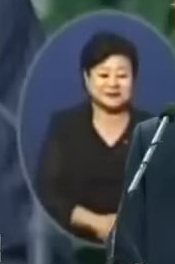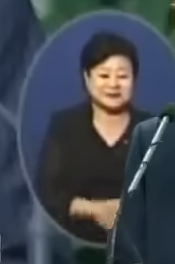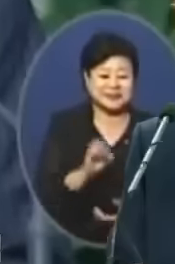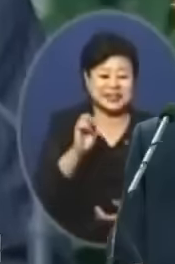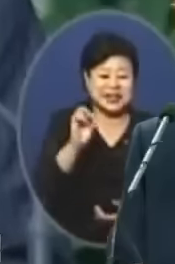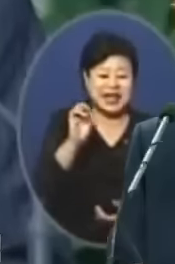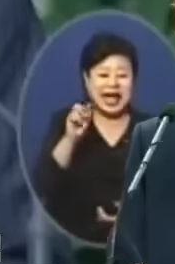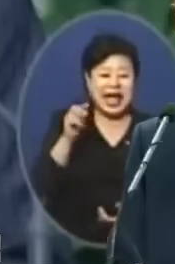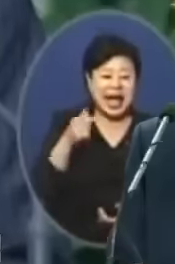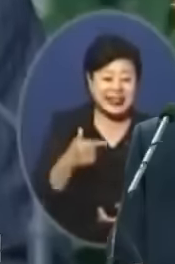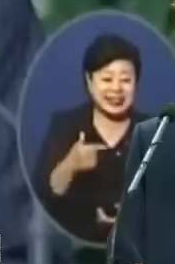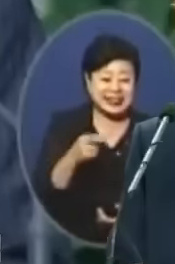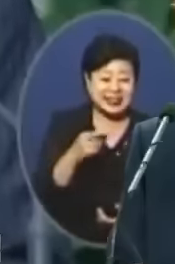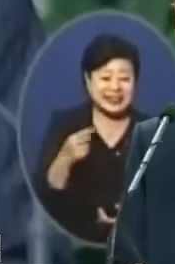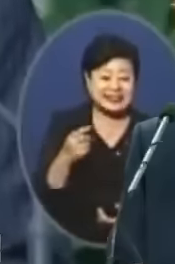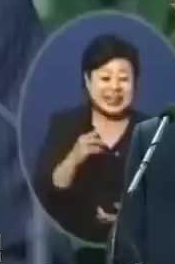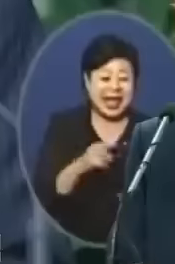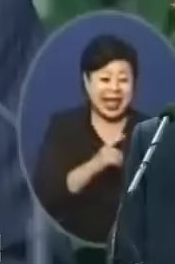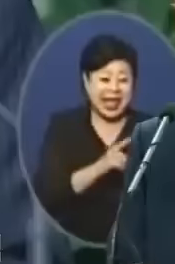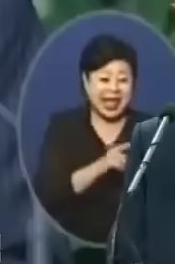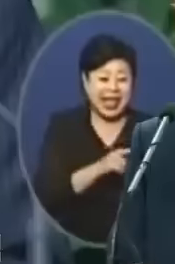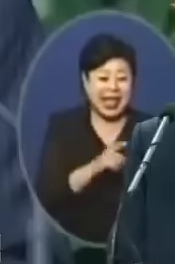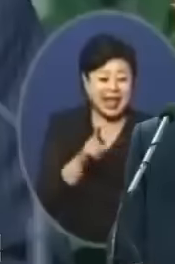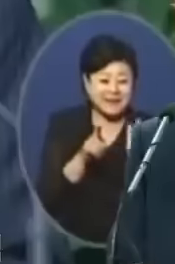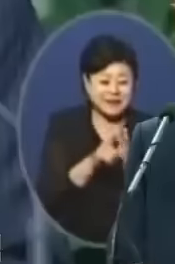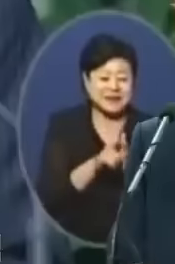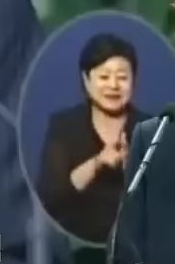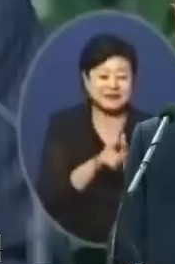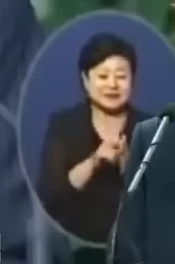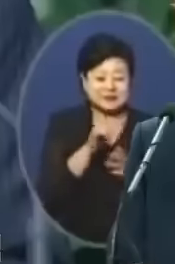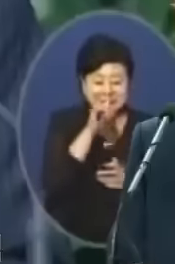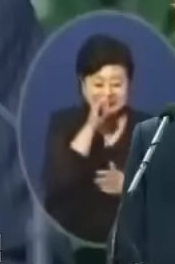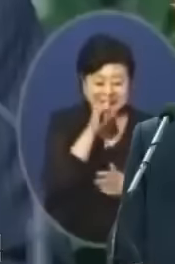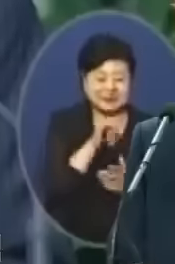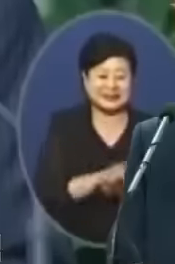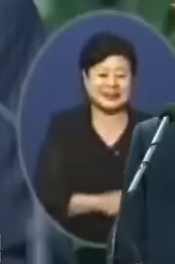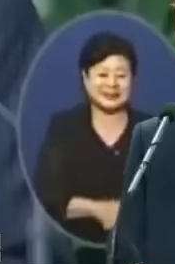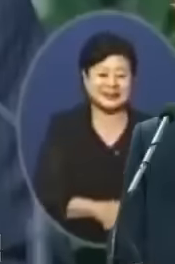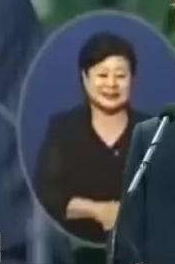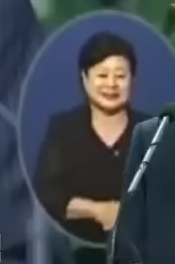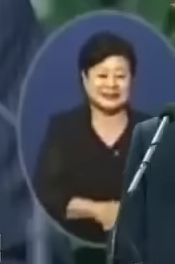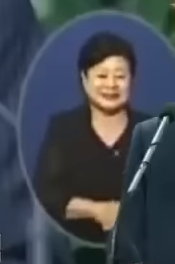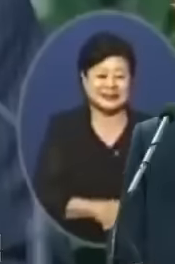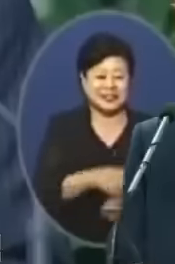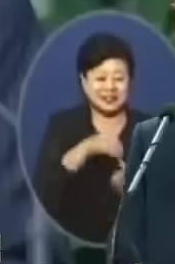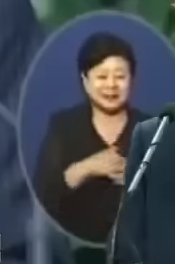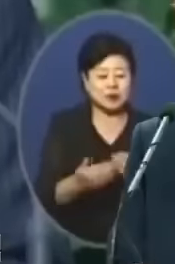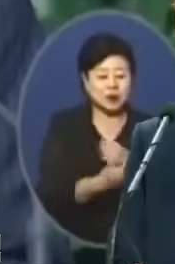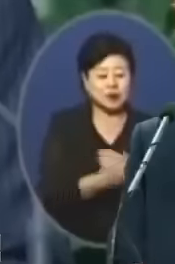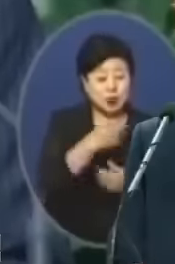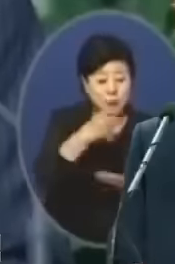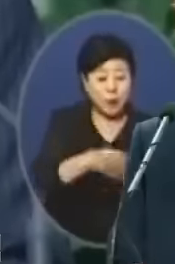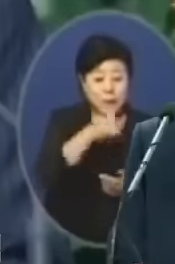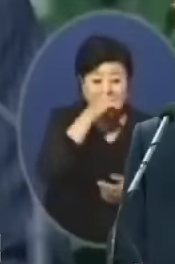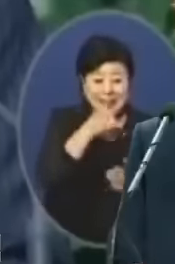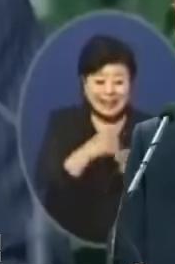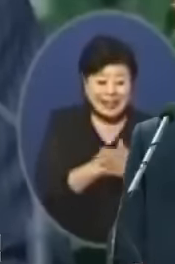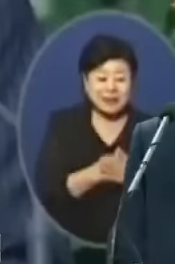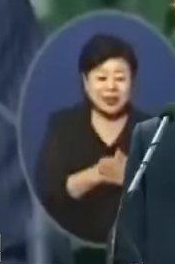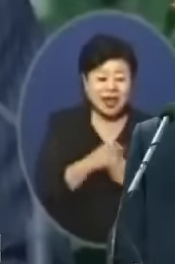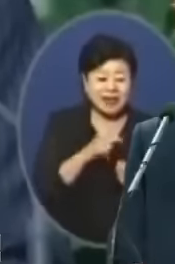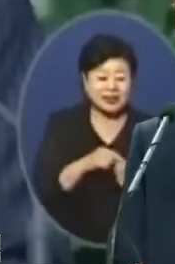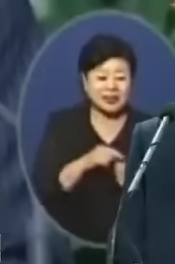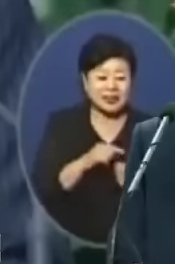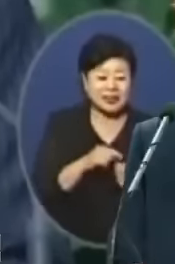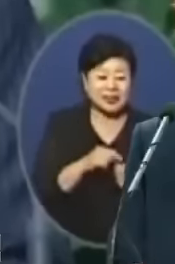안드레가 그러 같은 신앙을 가지고 있으면서도 그 생각에는 심고 거두는 법칙이 있으니 이 보리떡